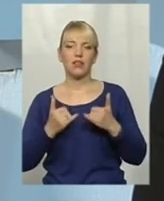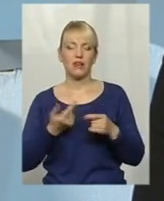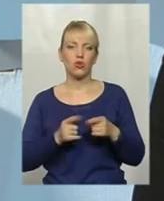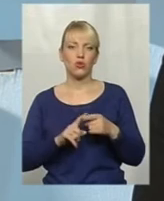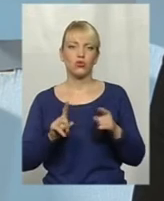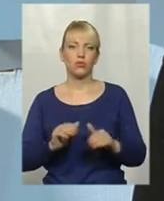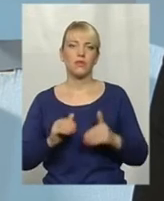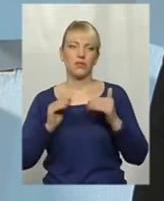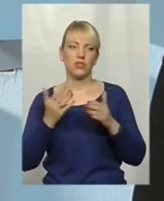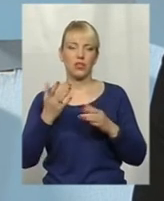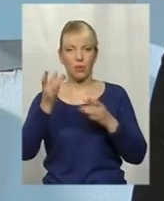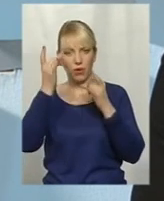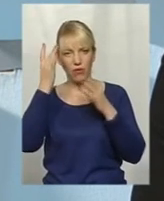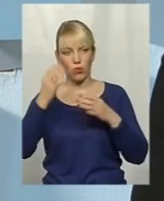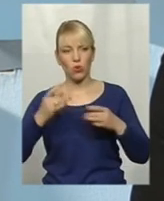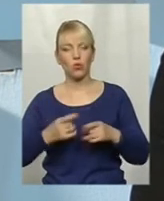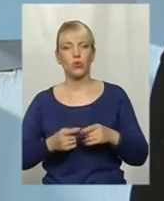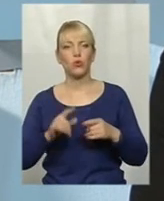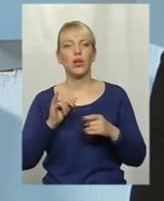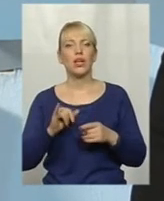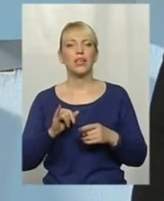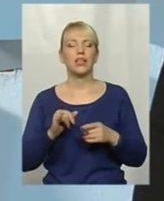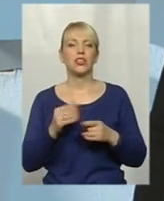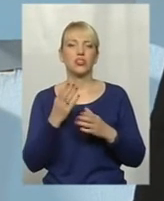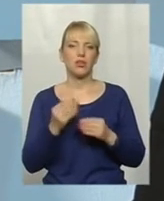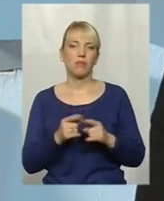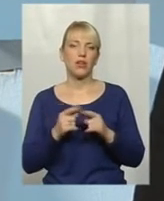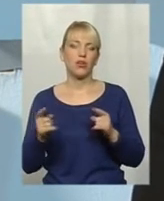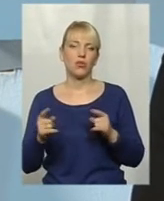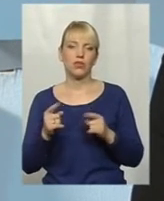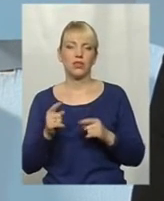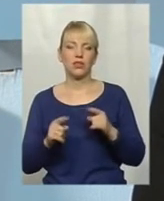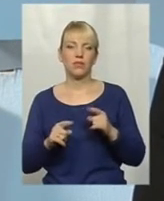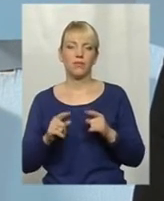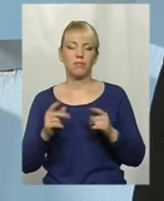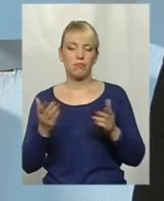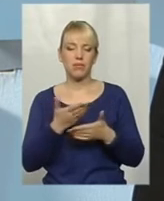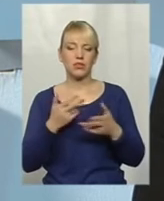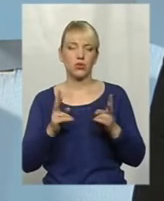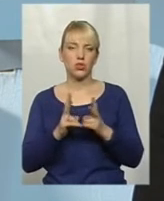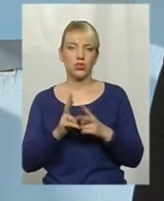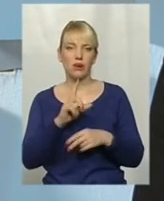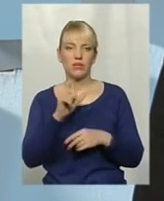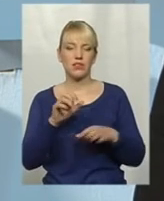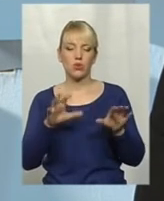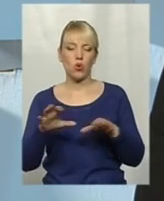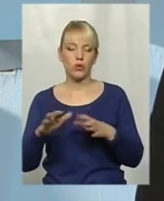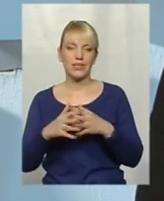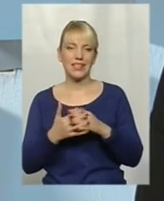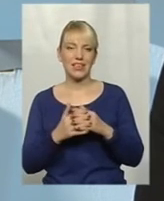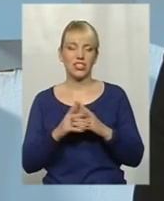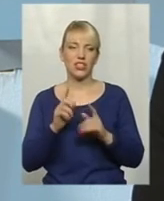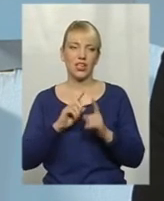підвищити їхню правову культуру. Також періодично зустрічаємося з головами селищних рад,